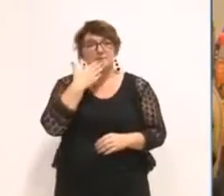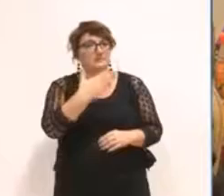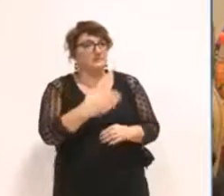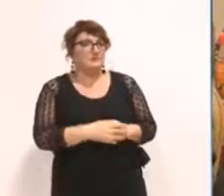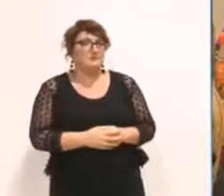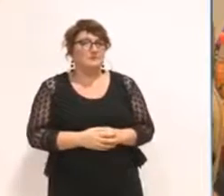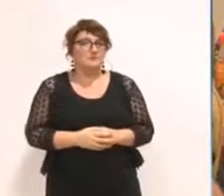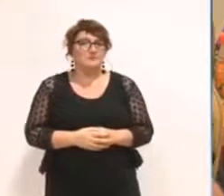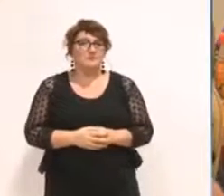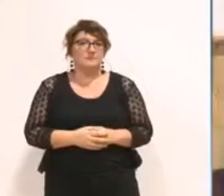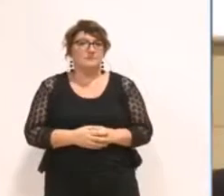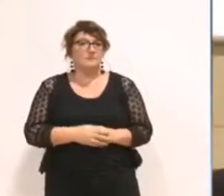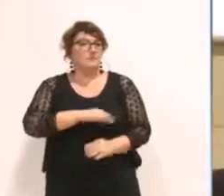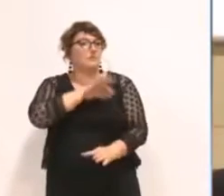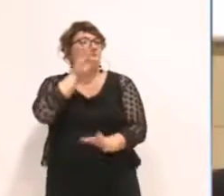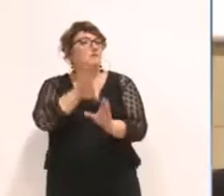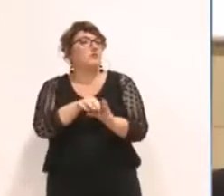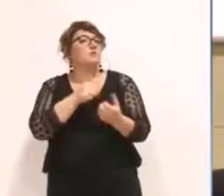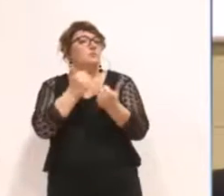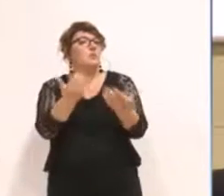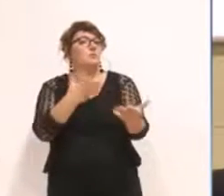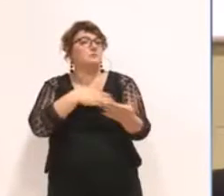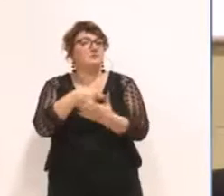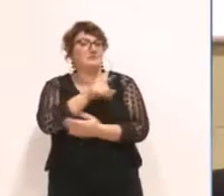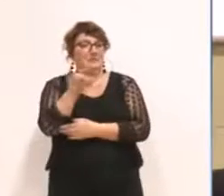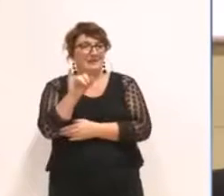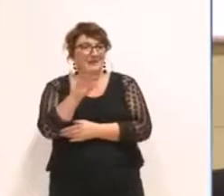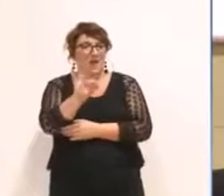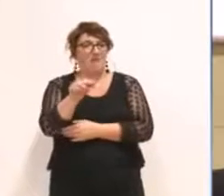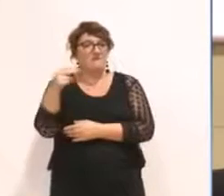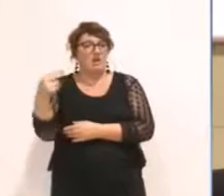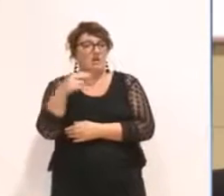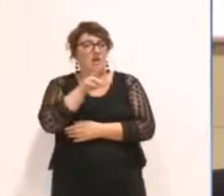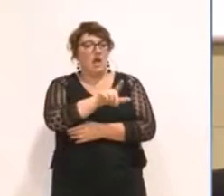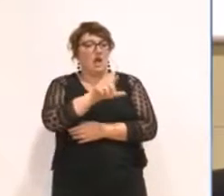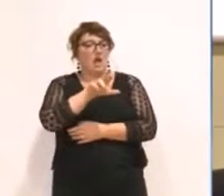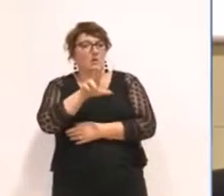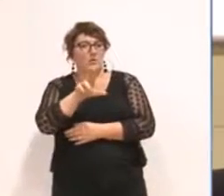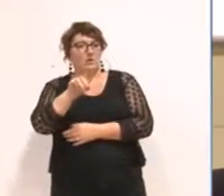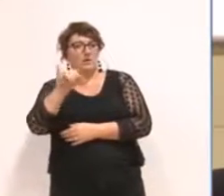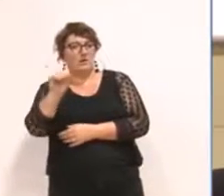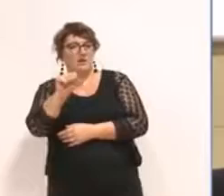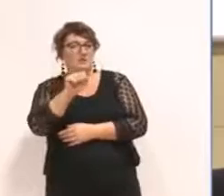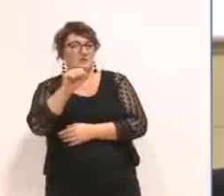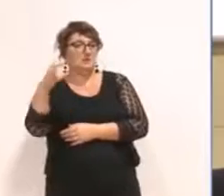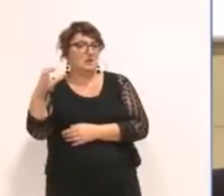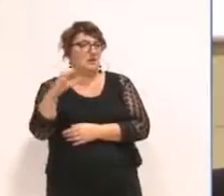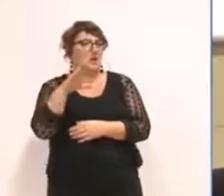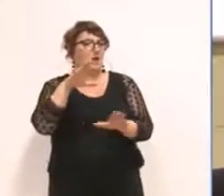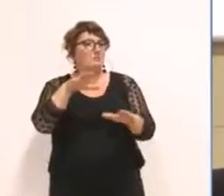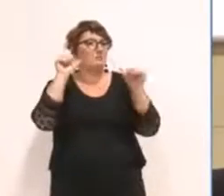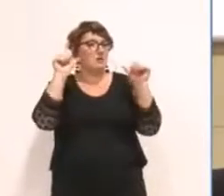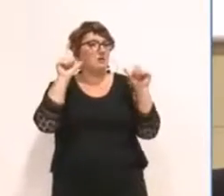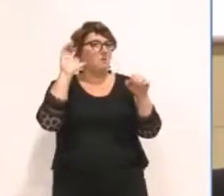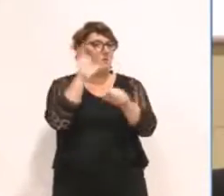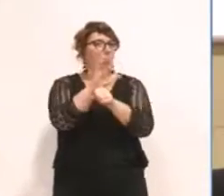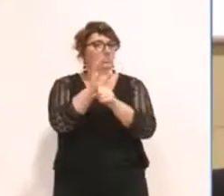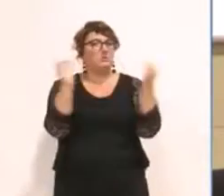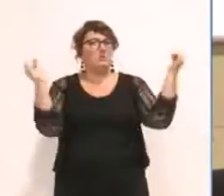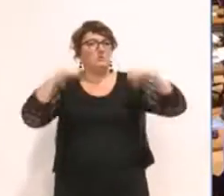Merci. Donc je le mets aux voix. Qui ne prend pas part au vote? Le FN, LRUDISC. Qui s'abstient? Qui vote contre? Qui vote